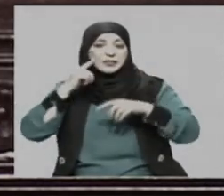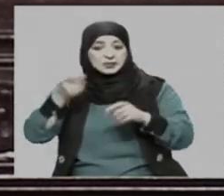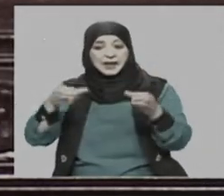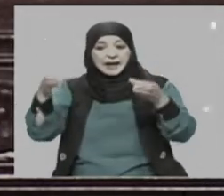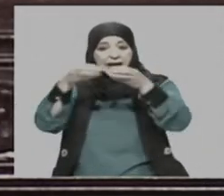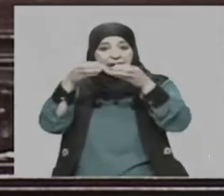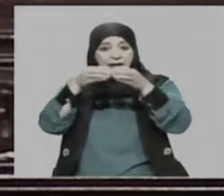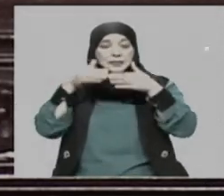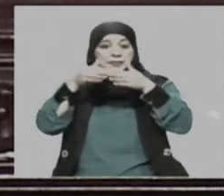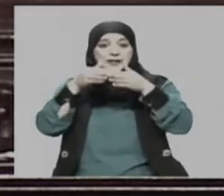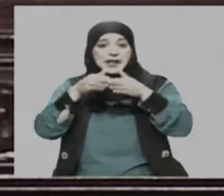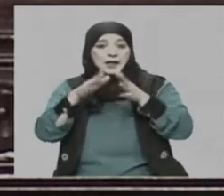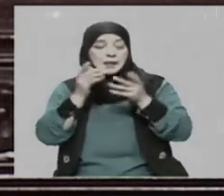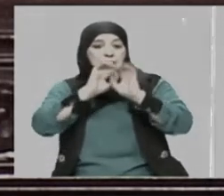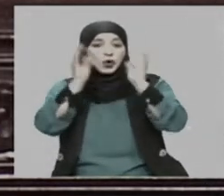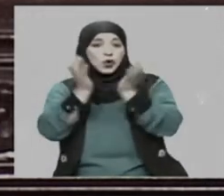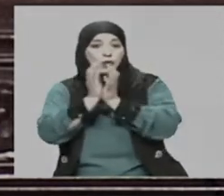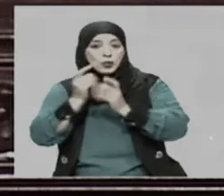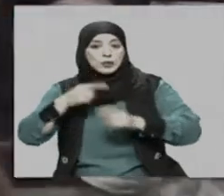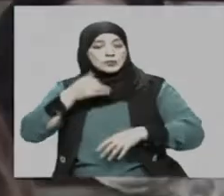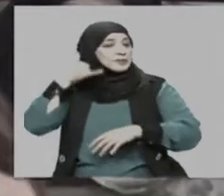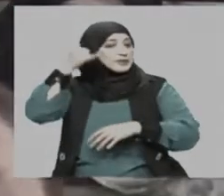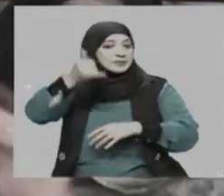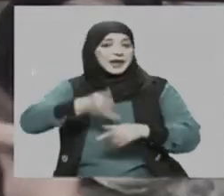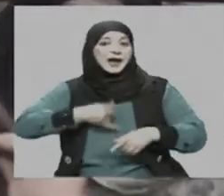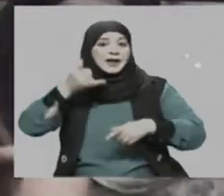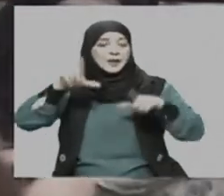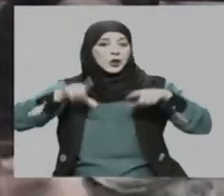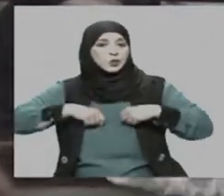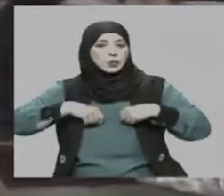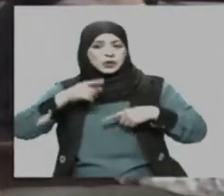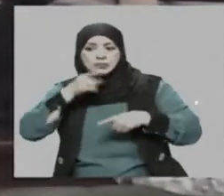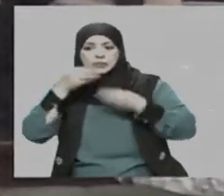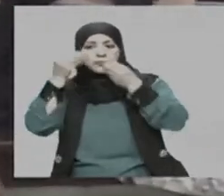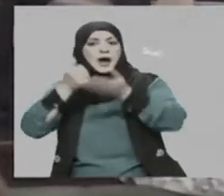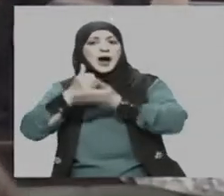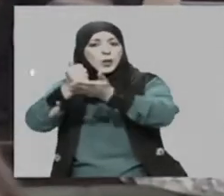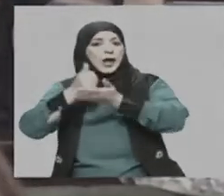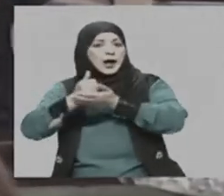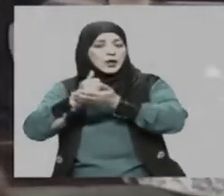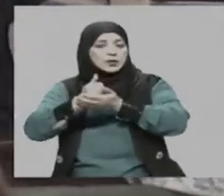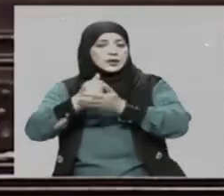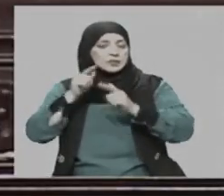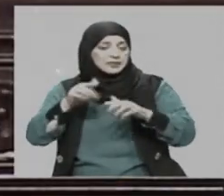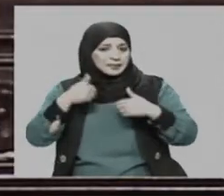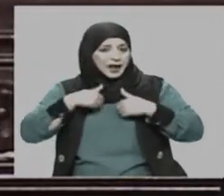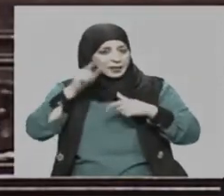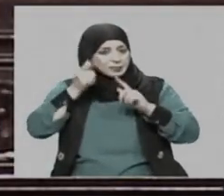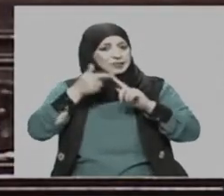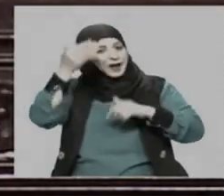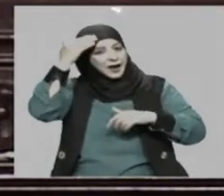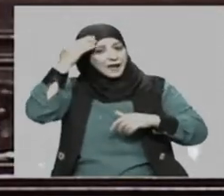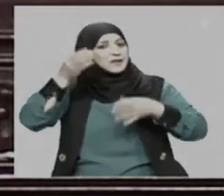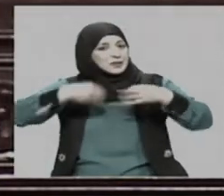هكا كلمها وزير تقول له هيا باش ناخذ باش ناخذ بخاطرك ولا واحد ما نعرفوش الدوله التونسيه وما نعرفوش هيئه الطلب العمومي.